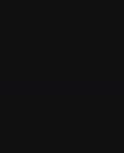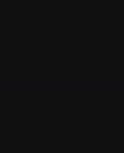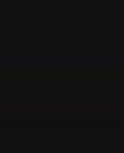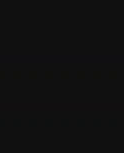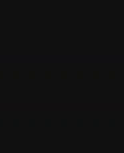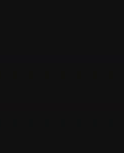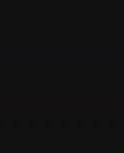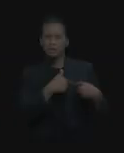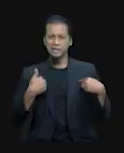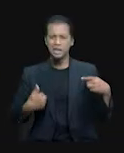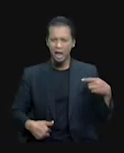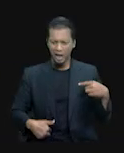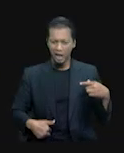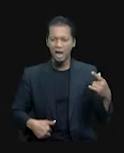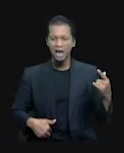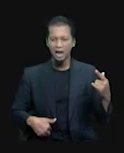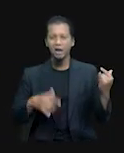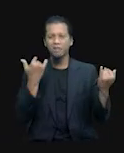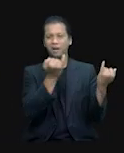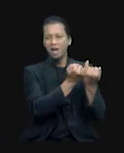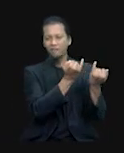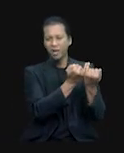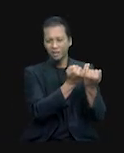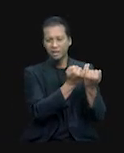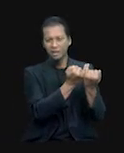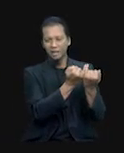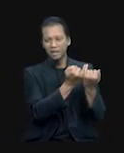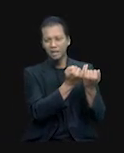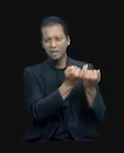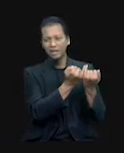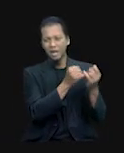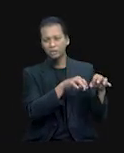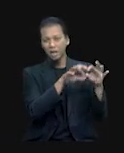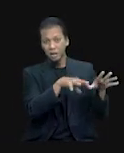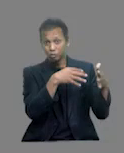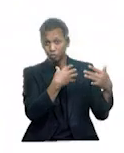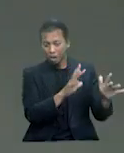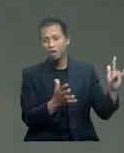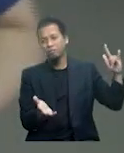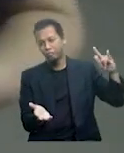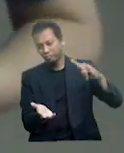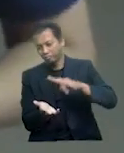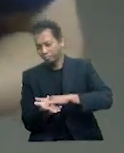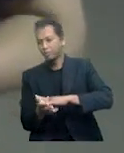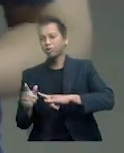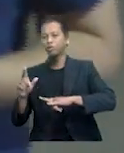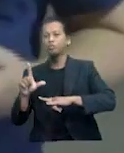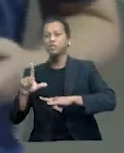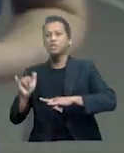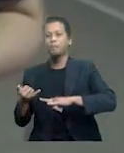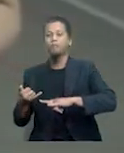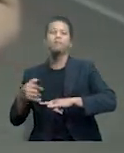China, usai Argentina mengalahkan Australia 2-0 dalam laga persahabatan Kamis lalu. Sejumlah penggemar